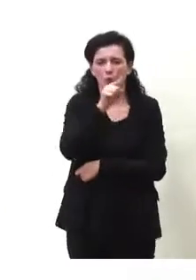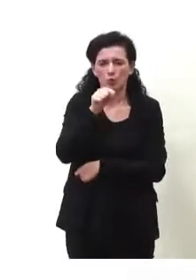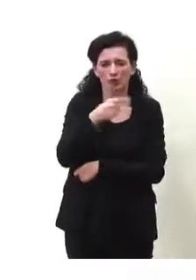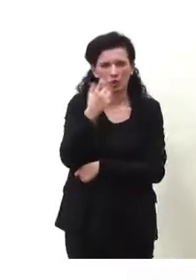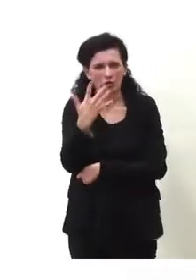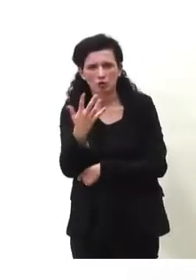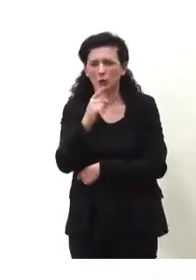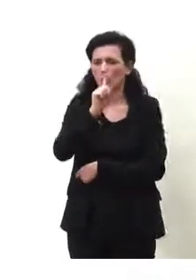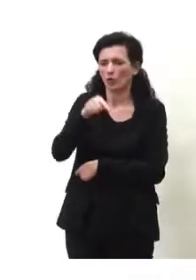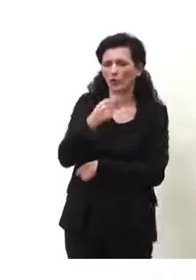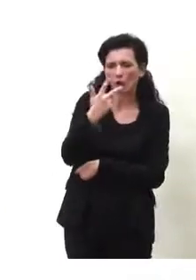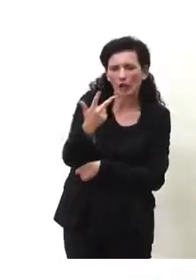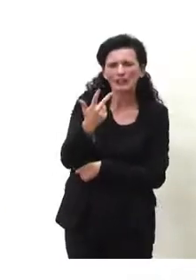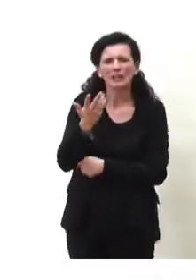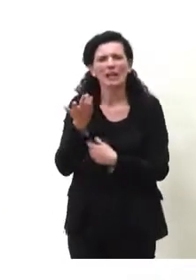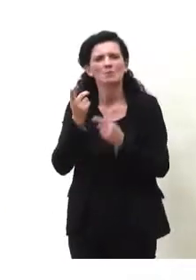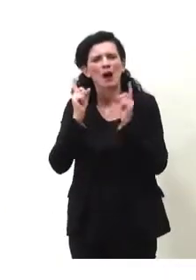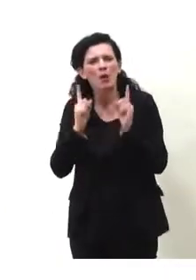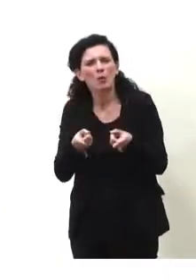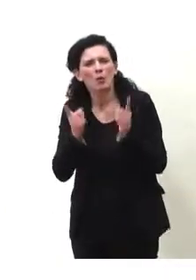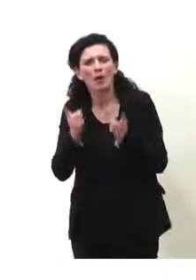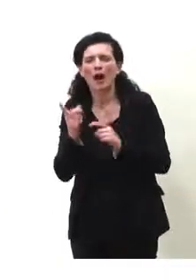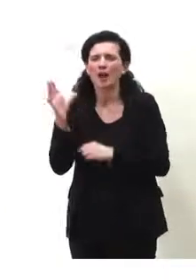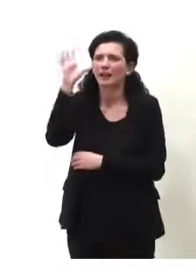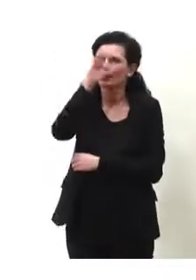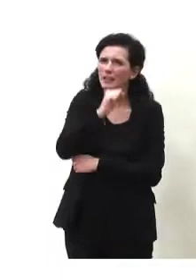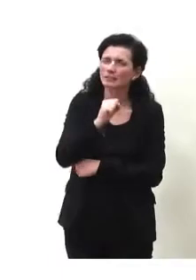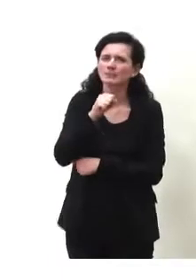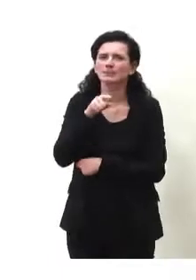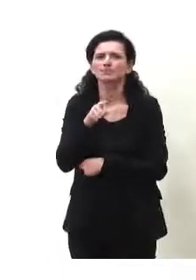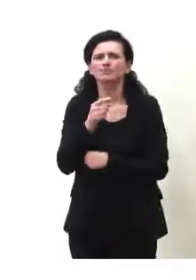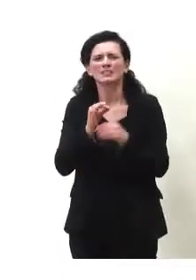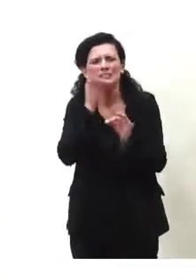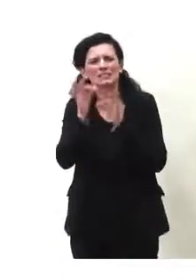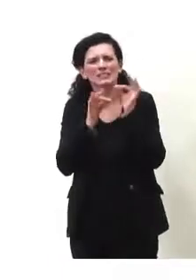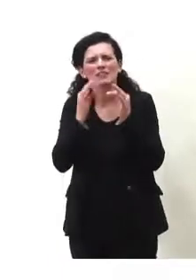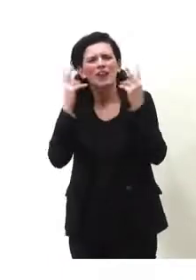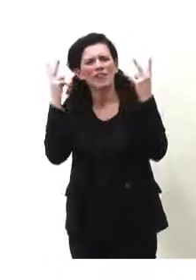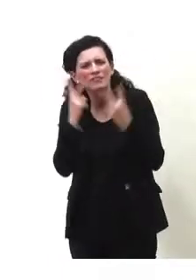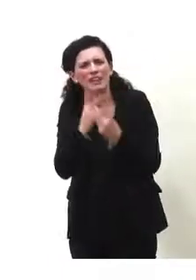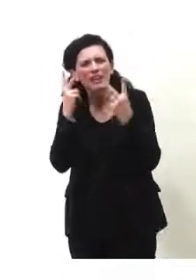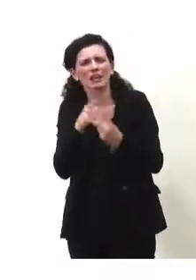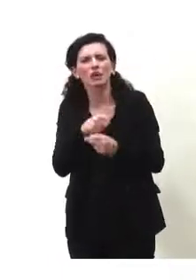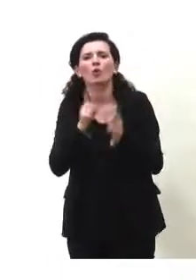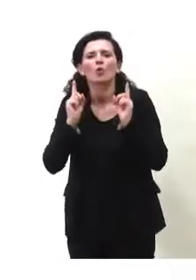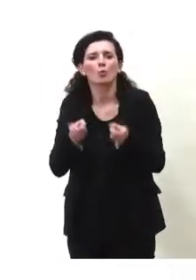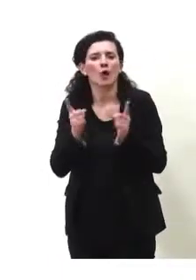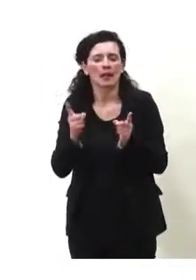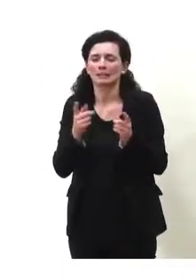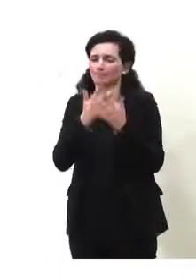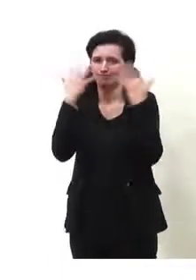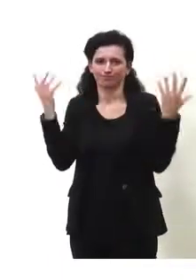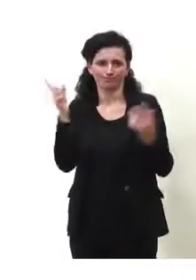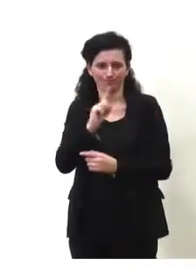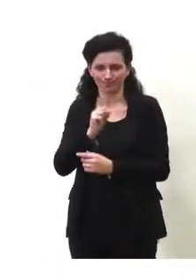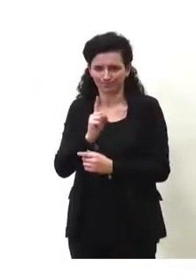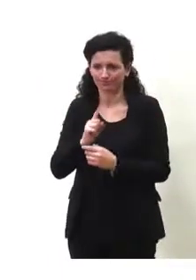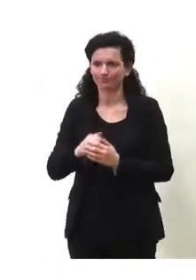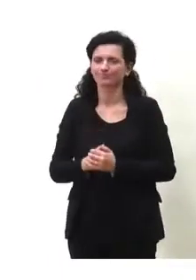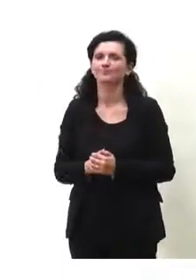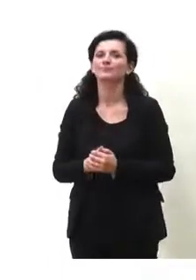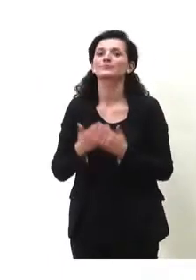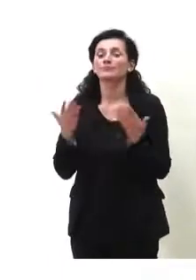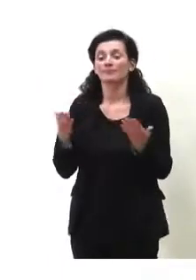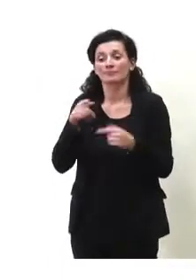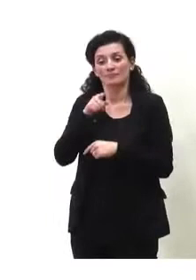1.2, ma non si va mai a capire quale poi è veramente il significato vero di questo indicatore. Ed è il fatto